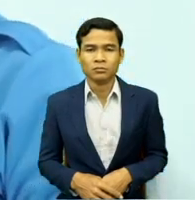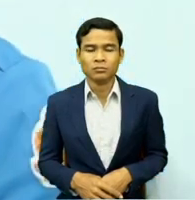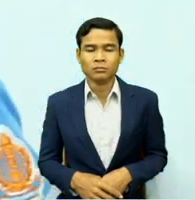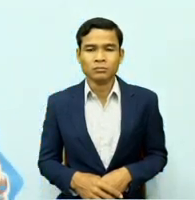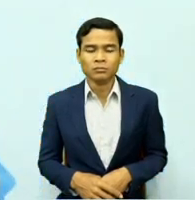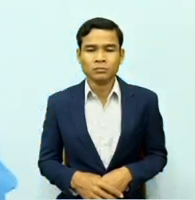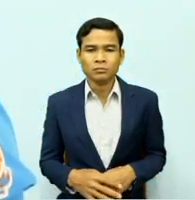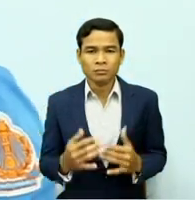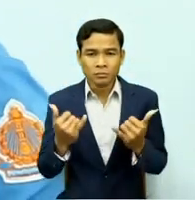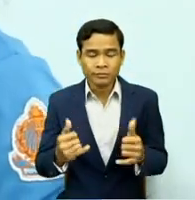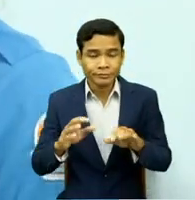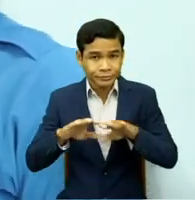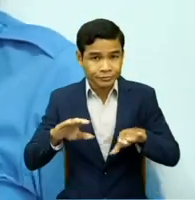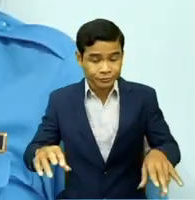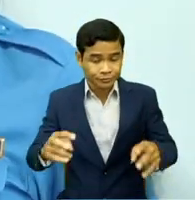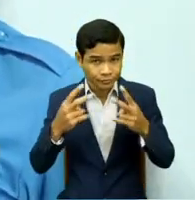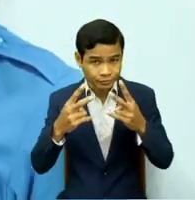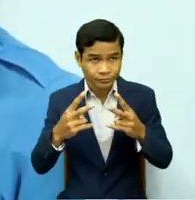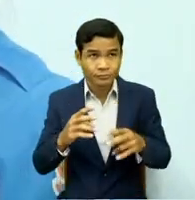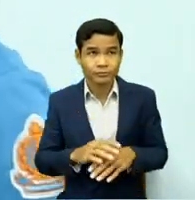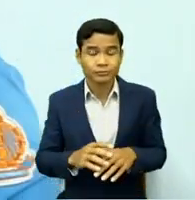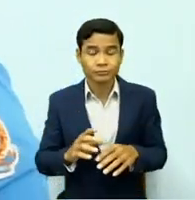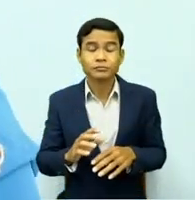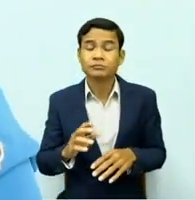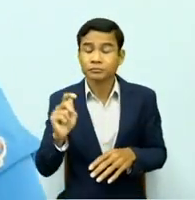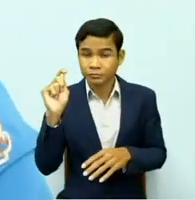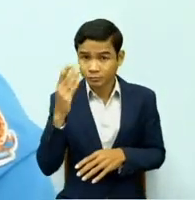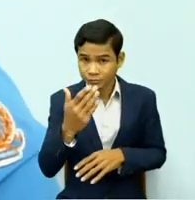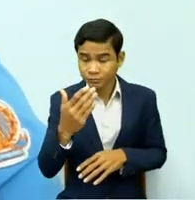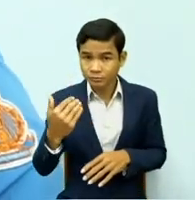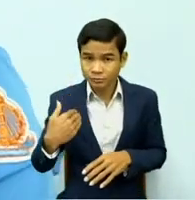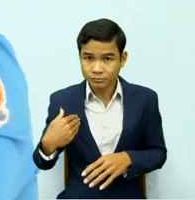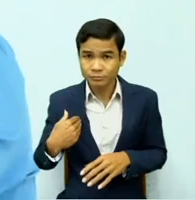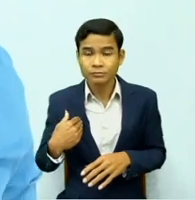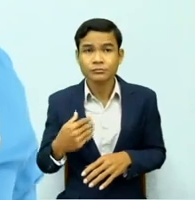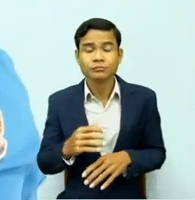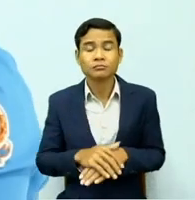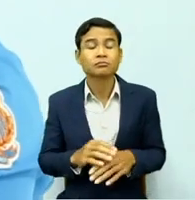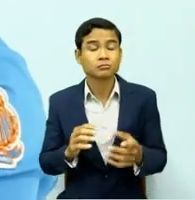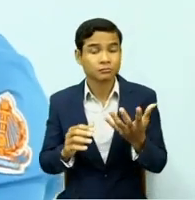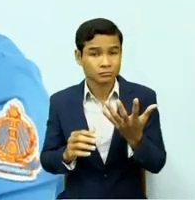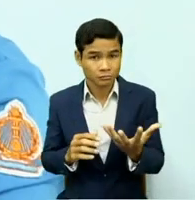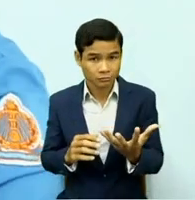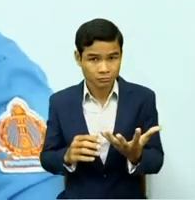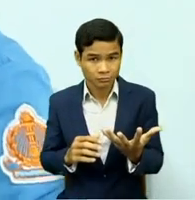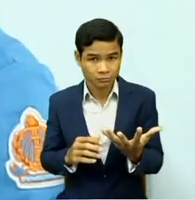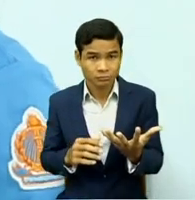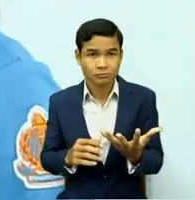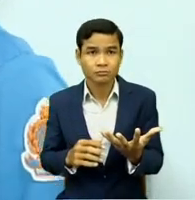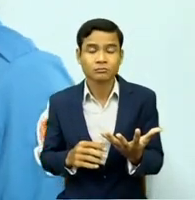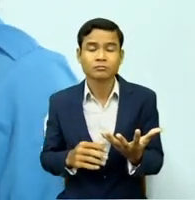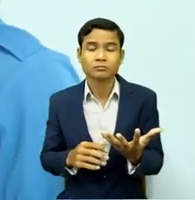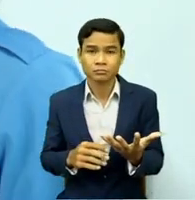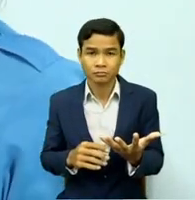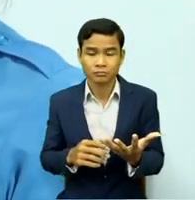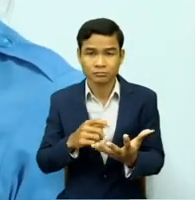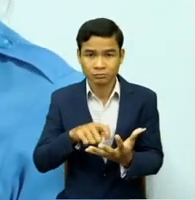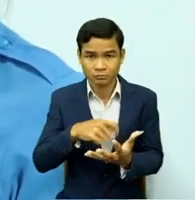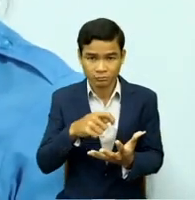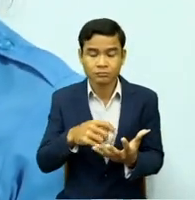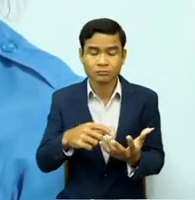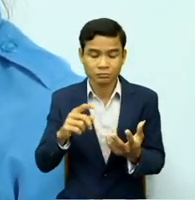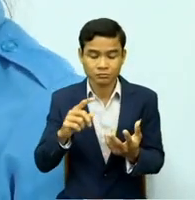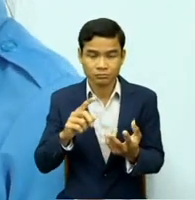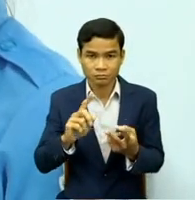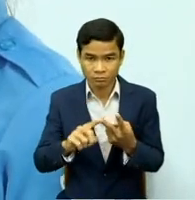អញ្ចឹង ឥឡូវ កូន មើល ទាំង អស់ គ្នា ក្នុង រូប នេះ មាន នេះ ជា រូប ចាន បាយ នេះ ជា